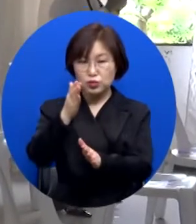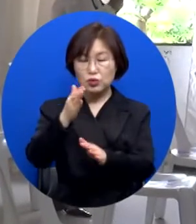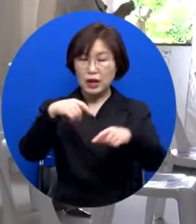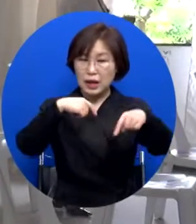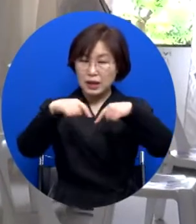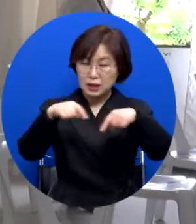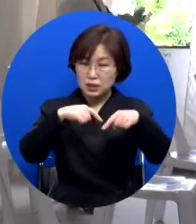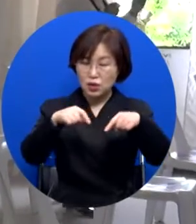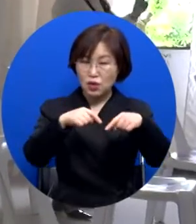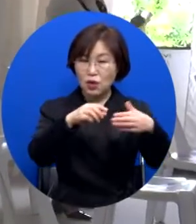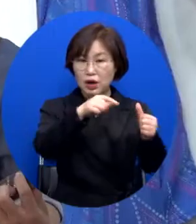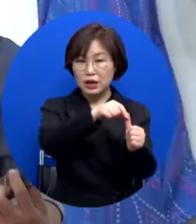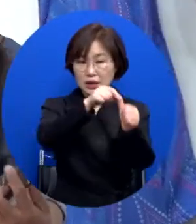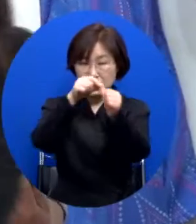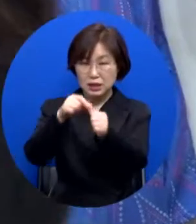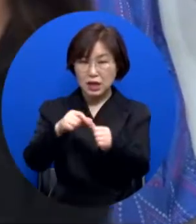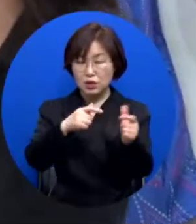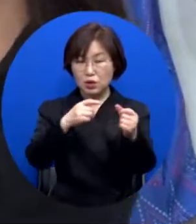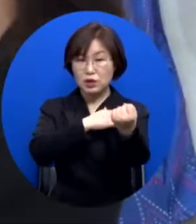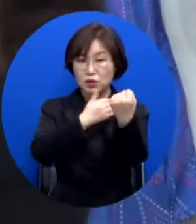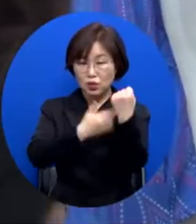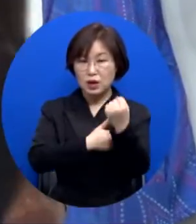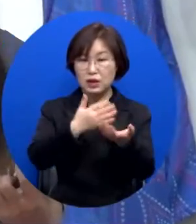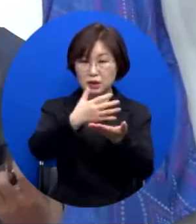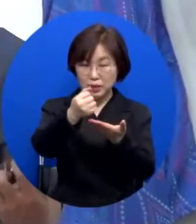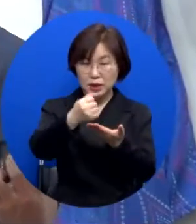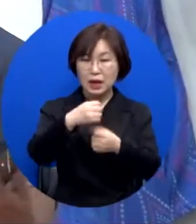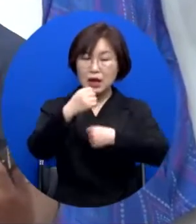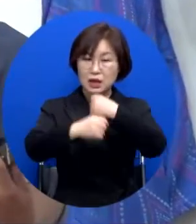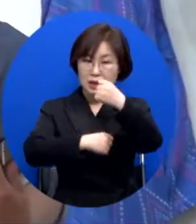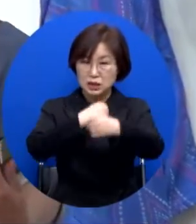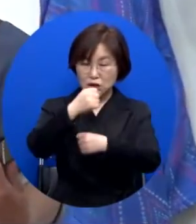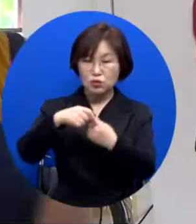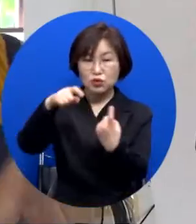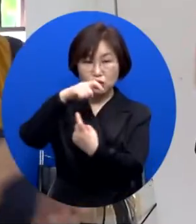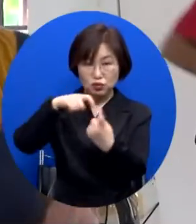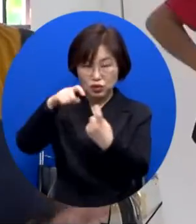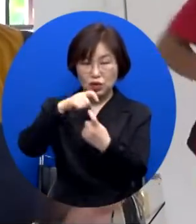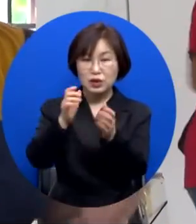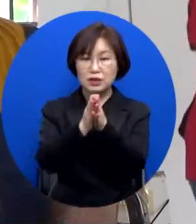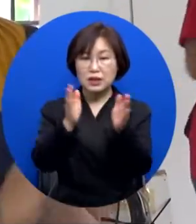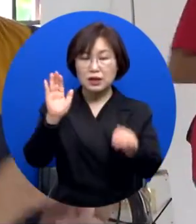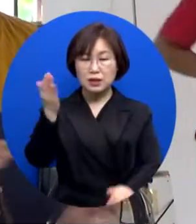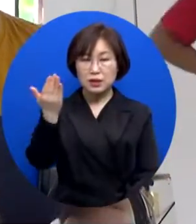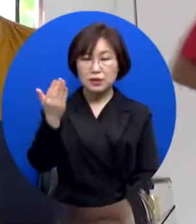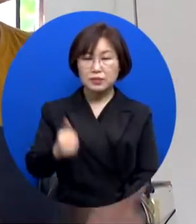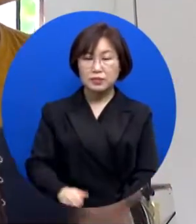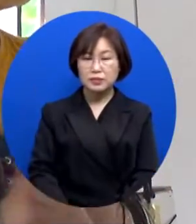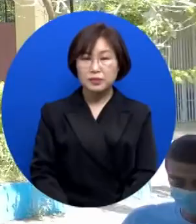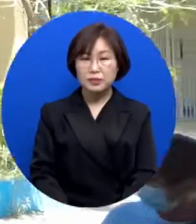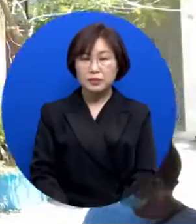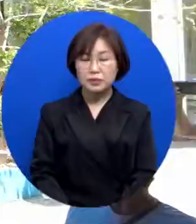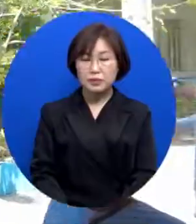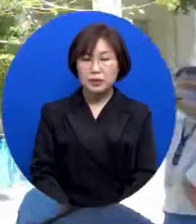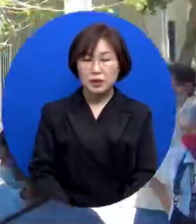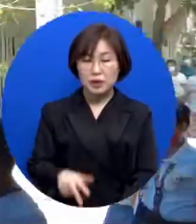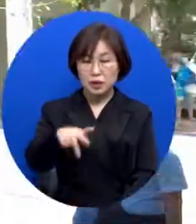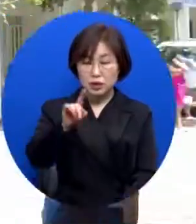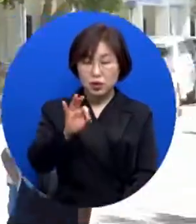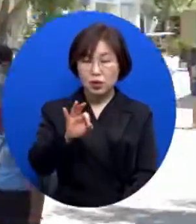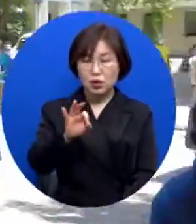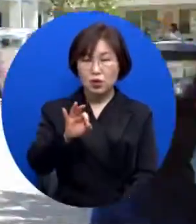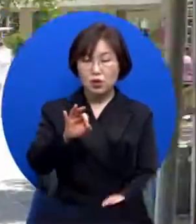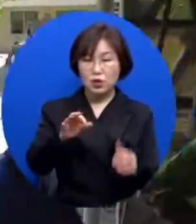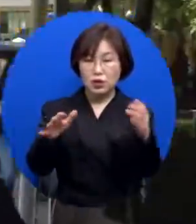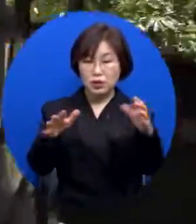재정 자치 권한을 받아 올해부터 자율적인 문 행에 돌입했습니다 쥐 ms 전철 형 사무총장은